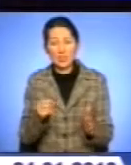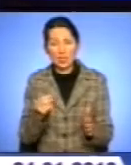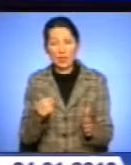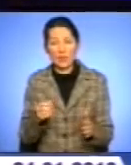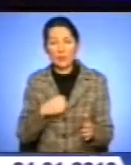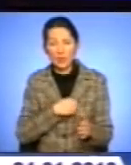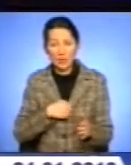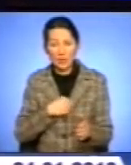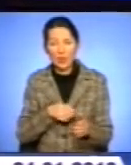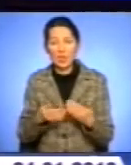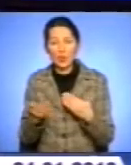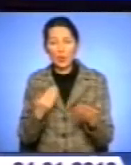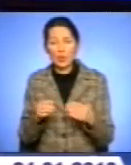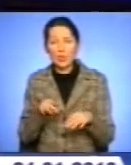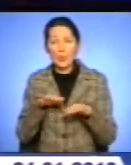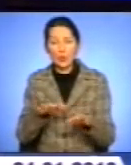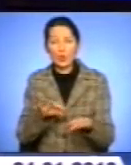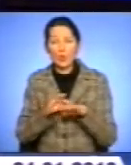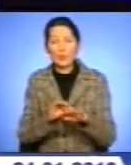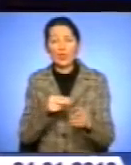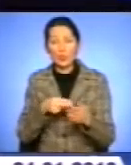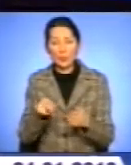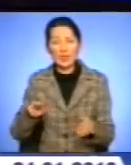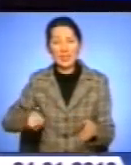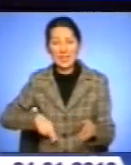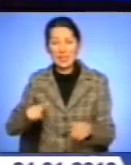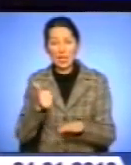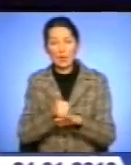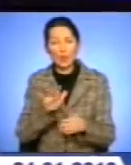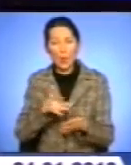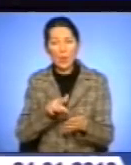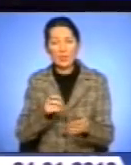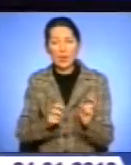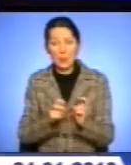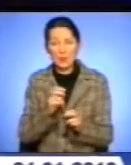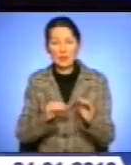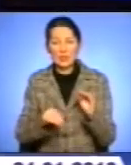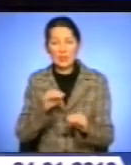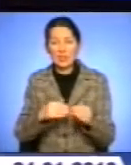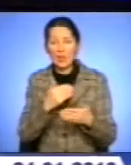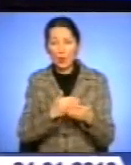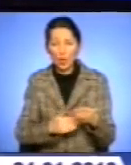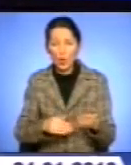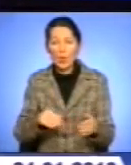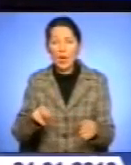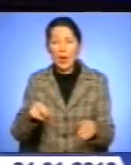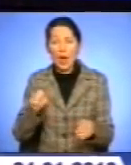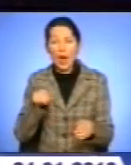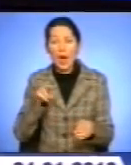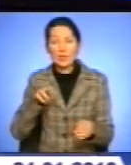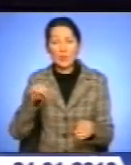Фахівці Держфінінспекції в області виявили на підприємстві «Тернопільський облавтодор» фінансові порушення, що призвели до втрат на